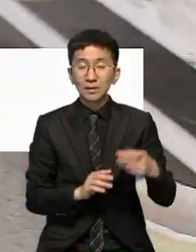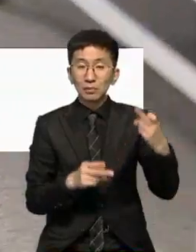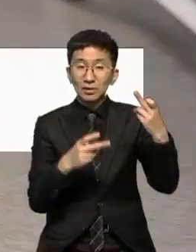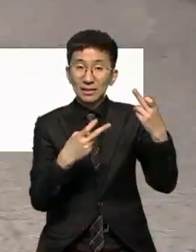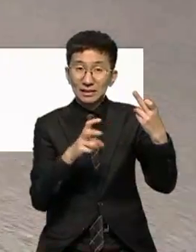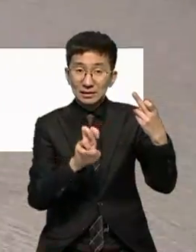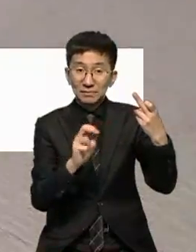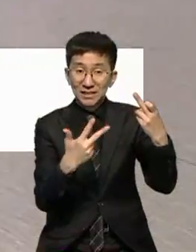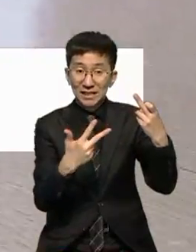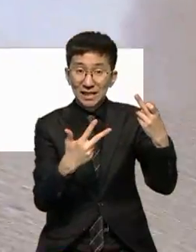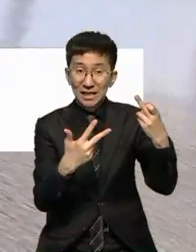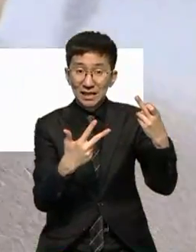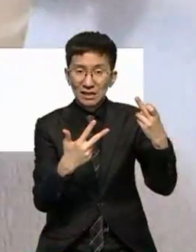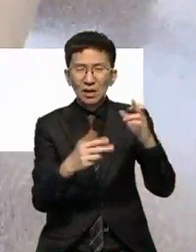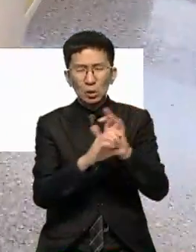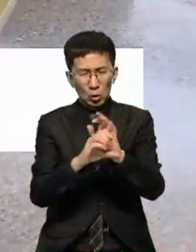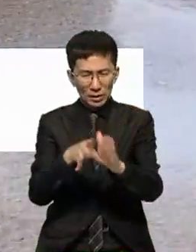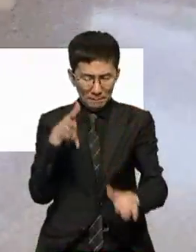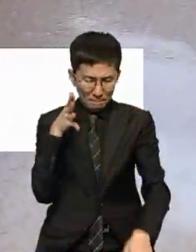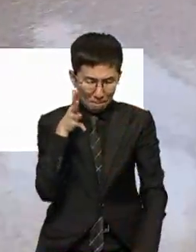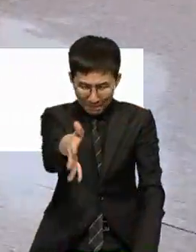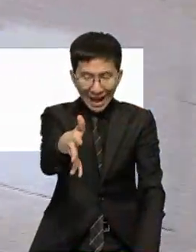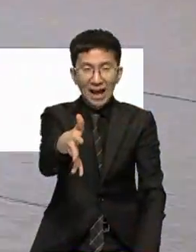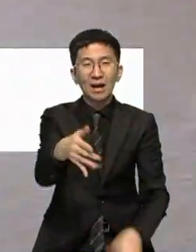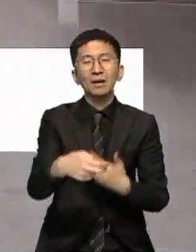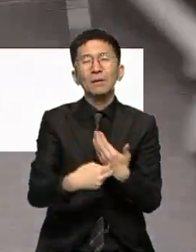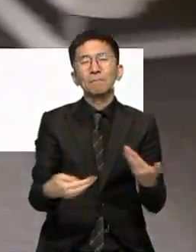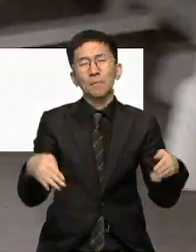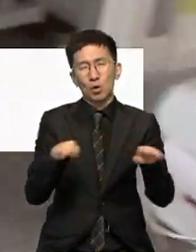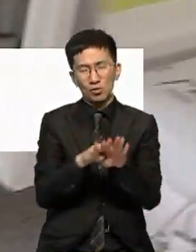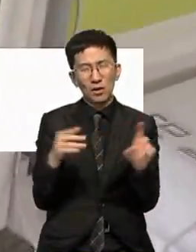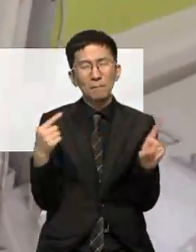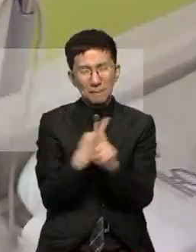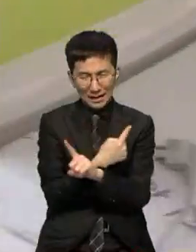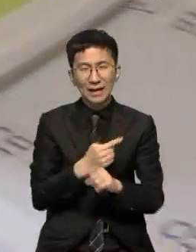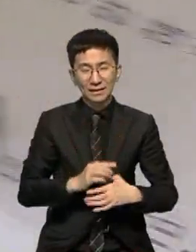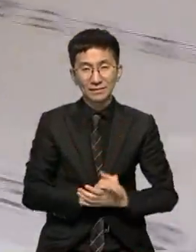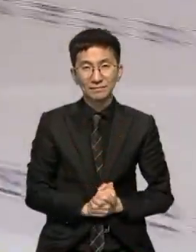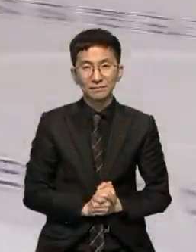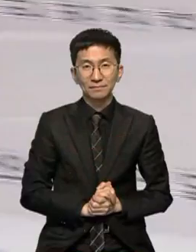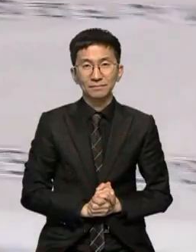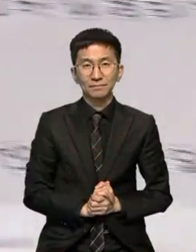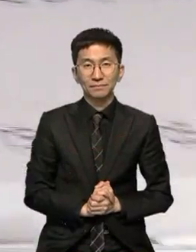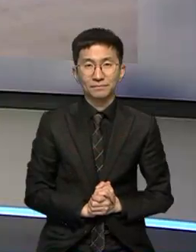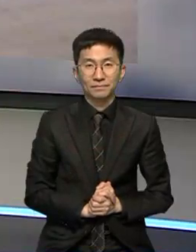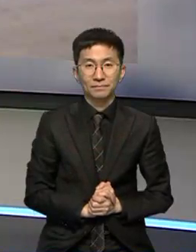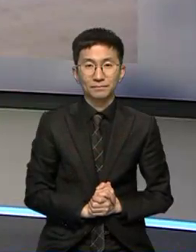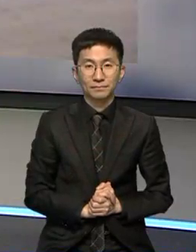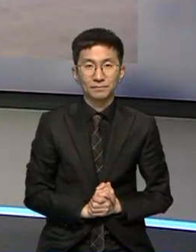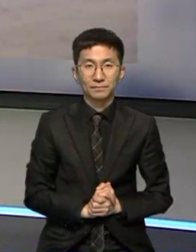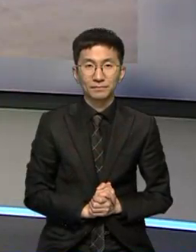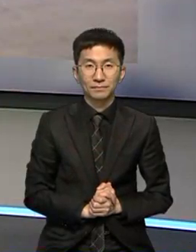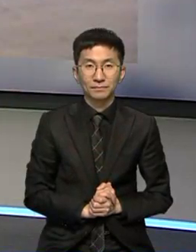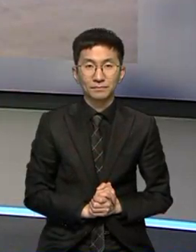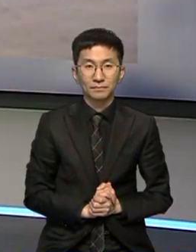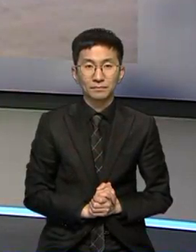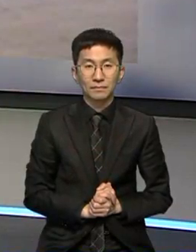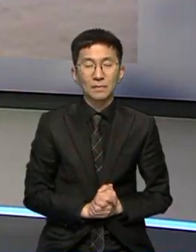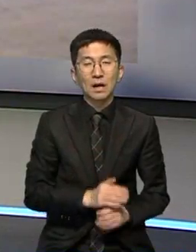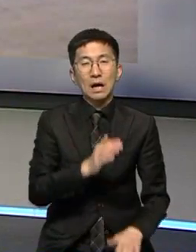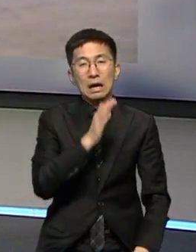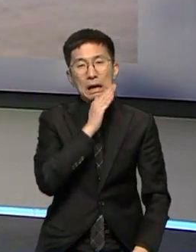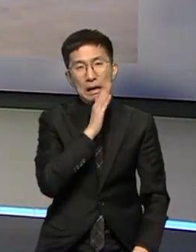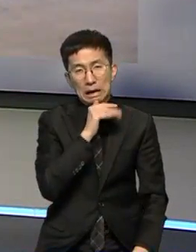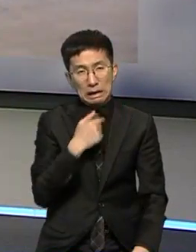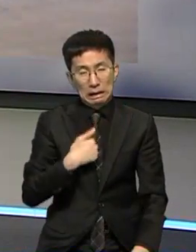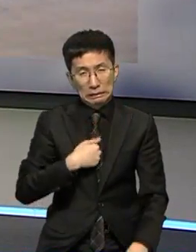전 병원이 코로나 환자를 볼 수 있는 병원으로 탈바꿈할 것 같습니다. 네, 환자 증가